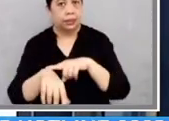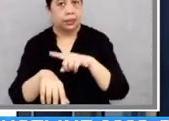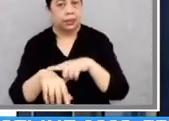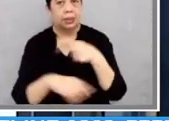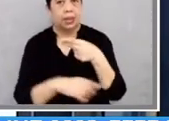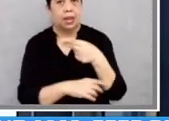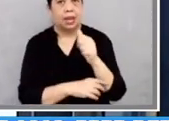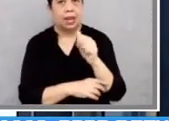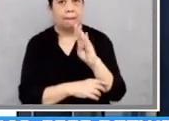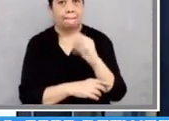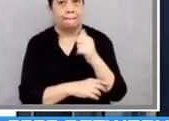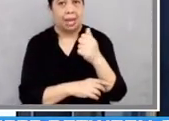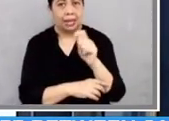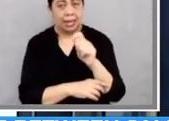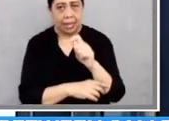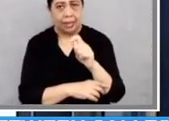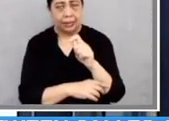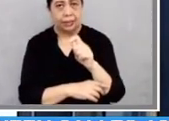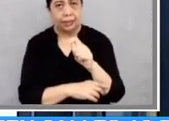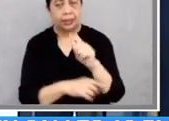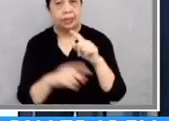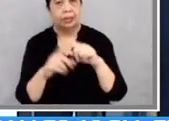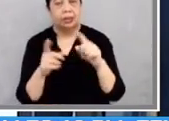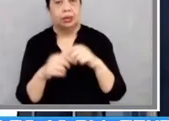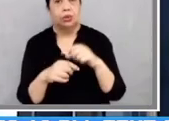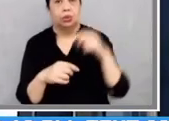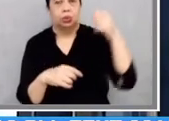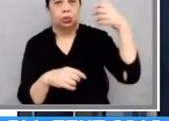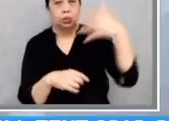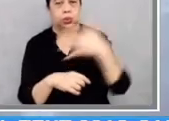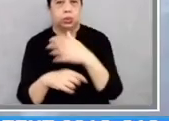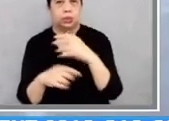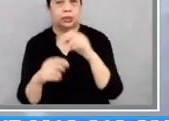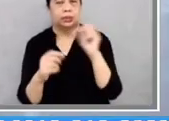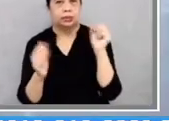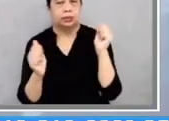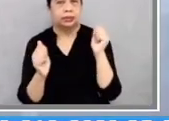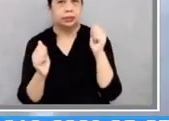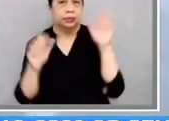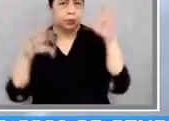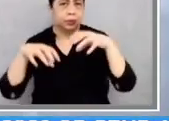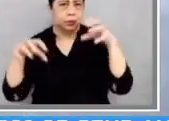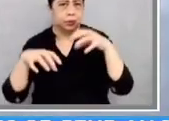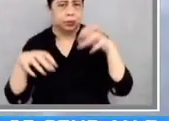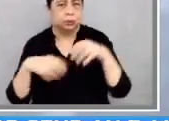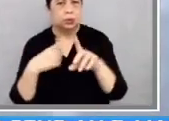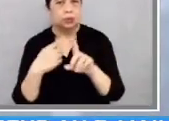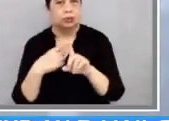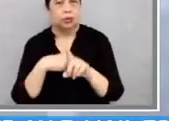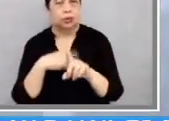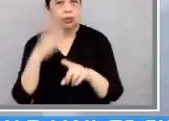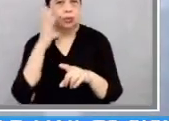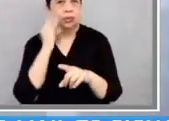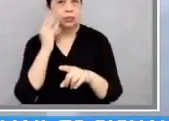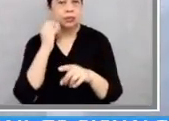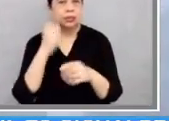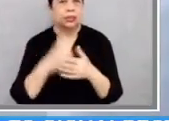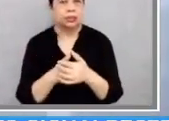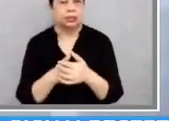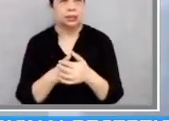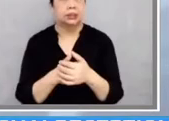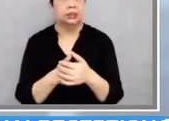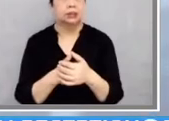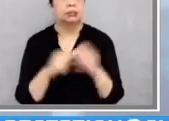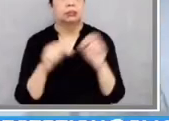season this coming June, July, August up to September. And from previous experience po natin, pwede po